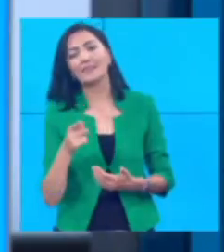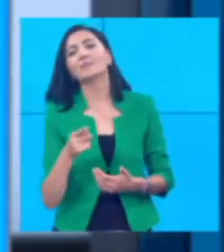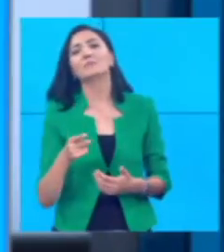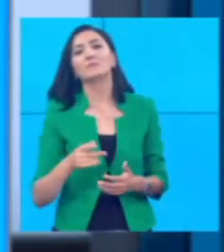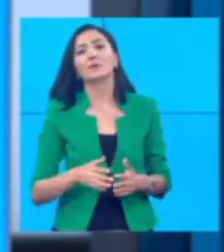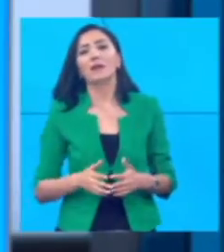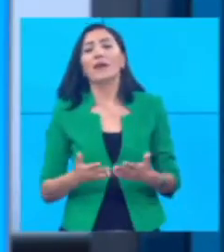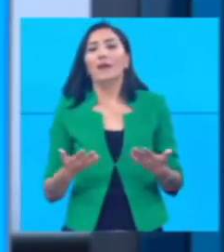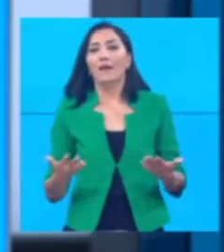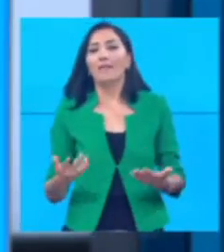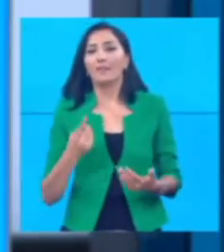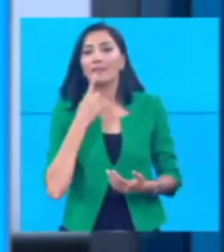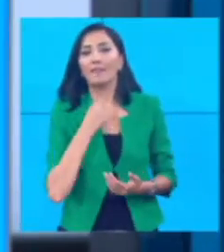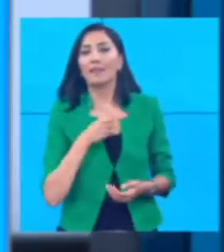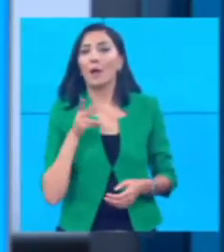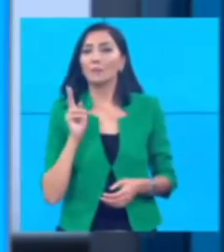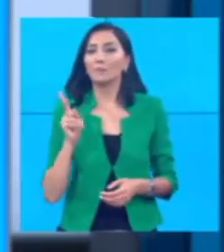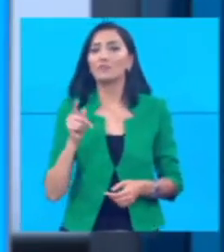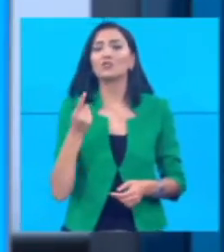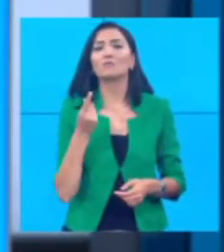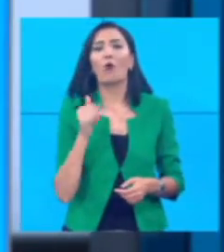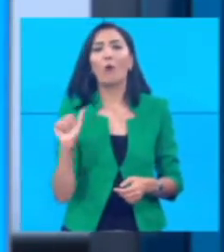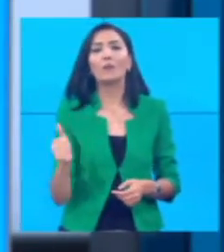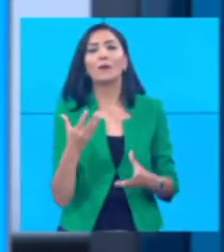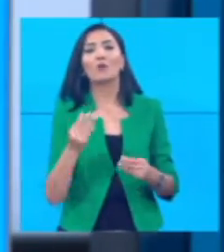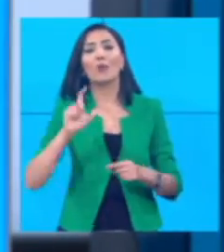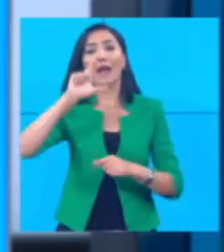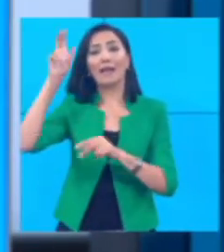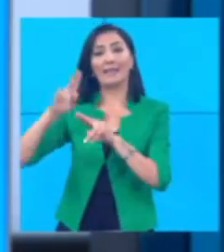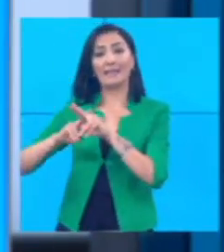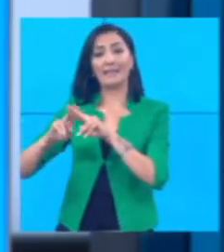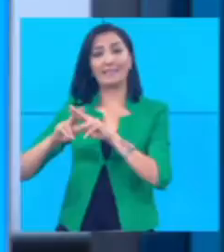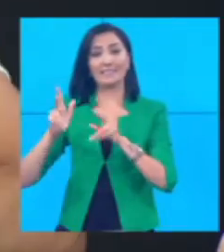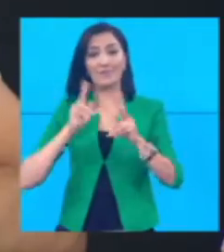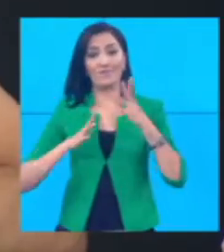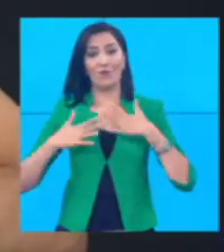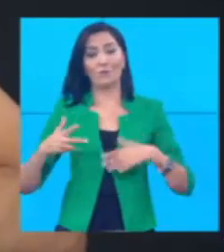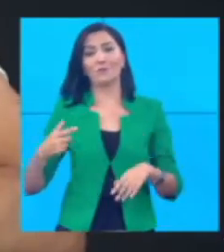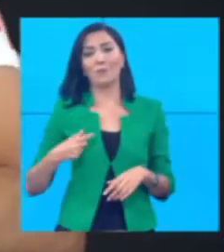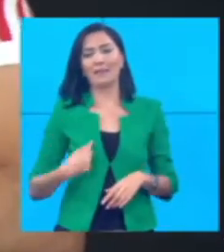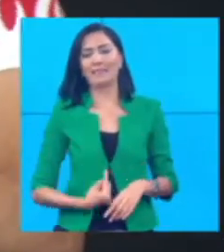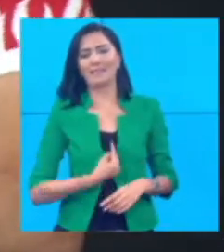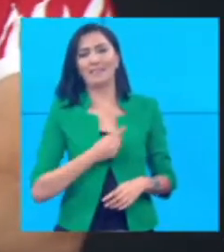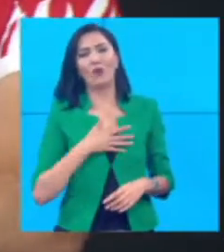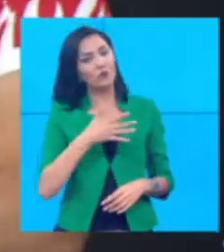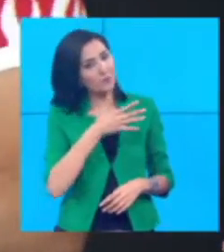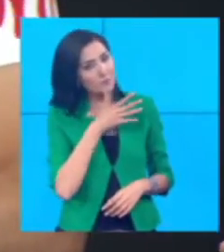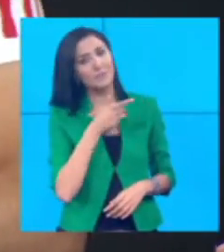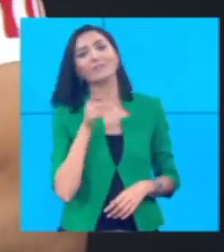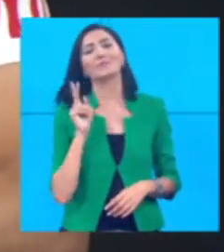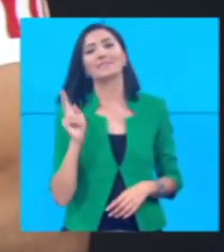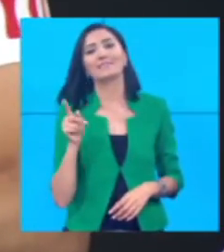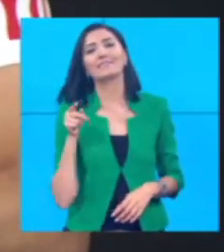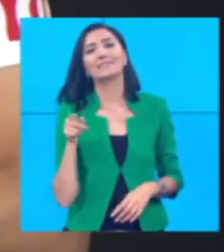dediğimde evet dedin ama senin için mühim olan ay yıldızlı formayı göğsünde taşımak. Ben onu hissediyorum, onu biliyorum.